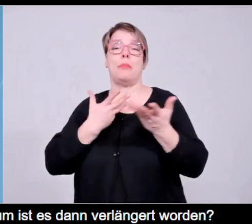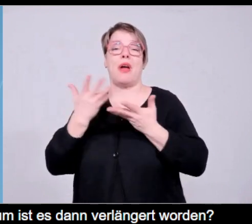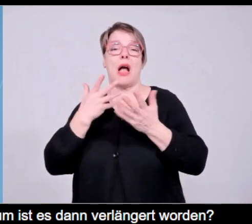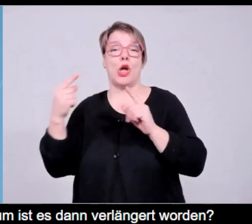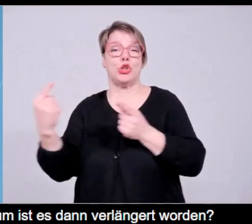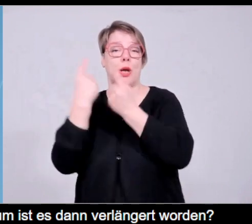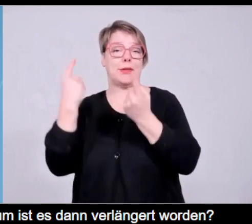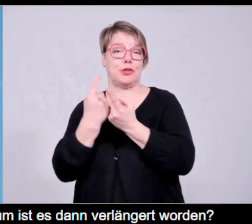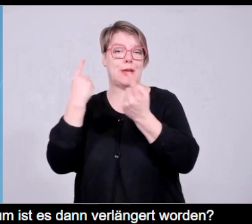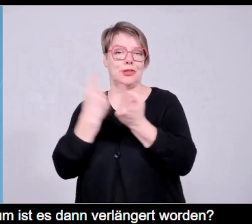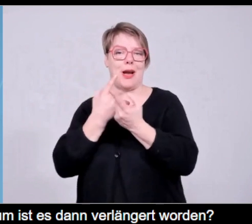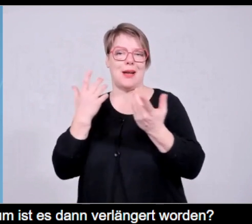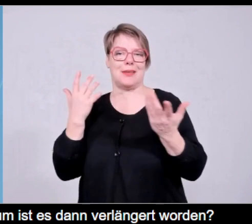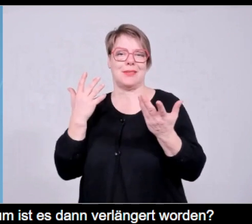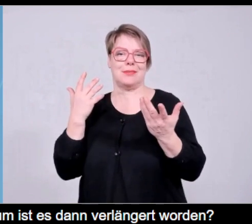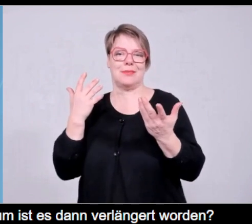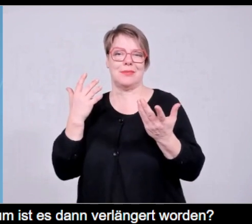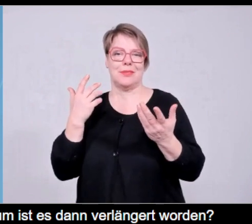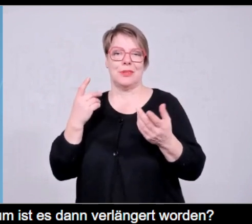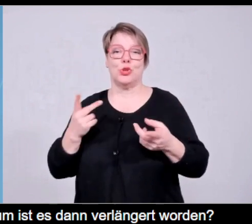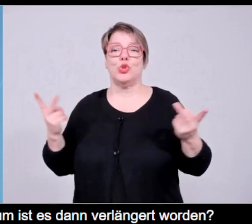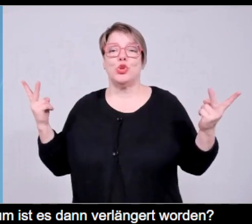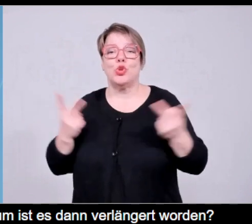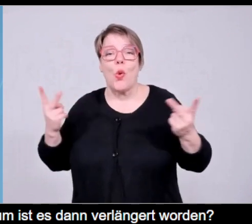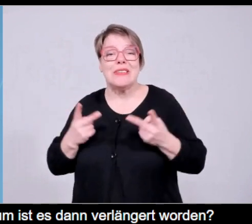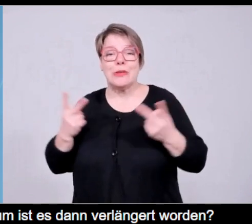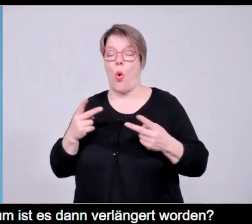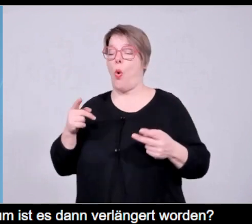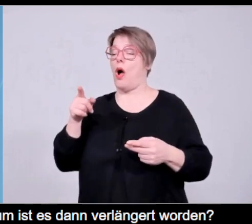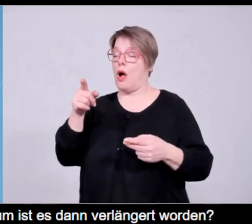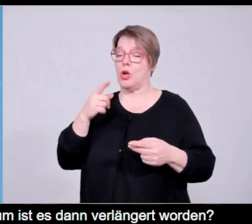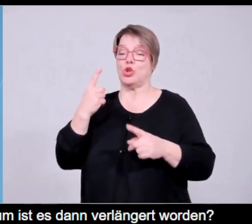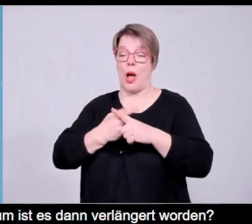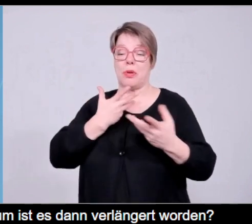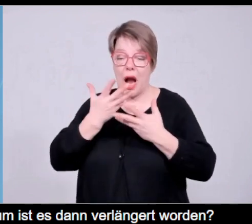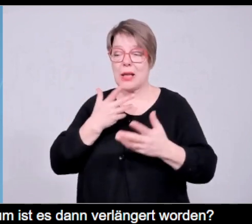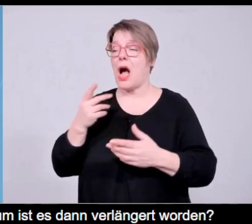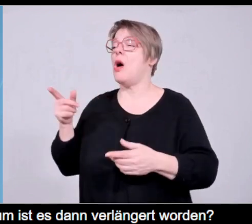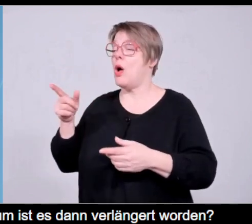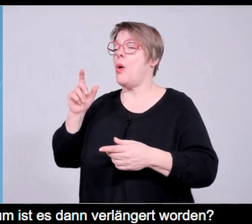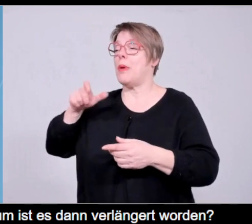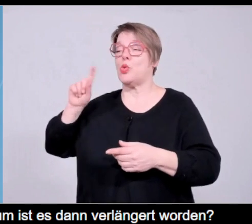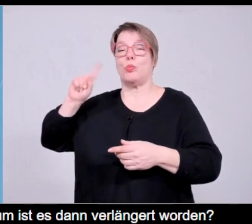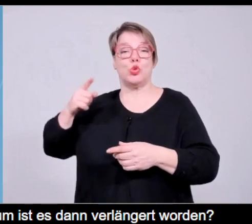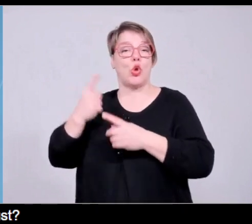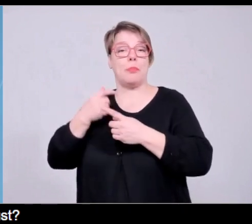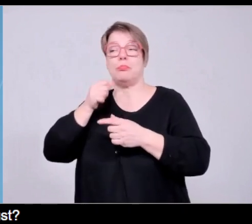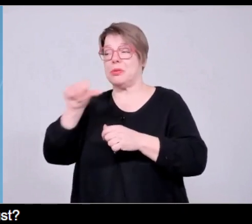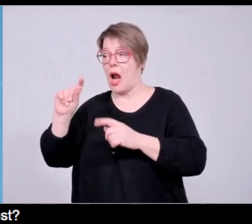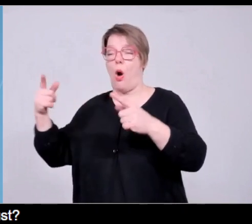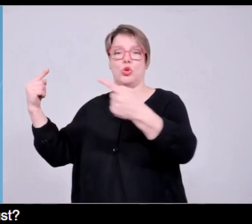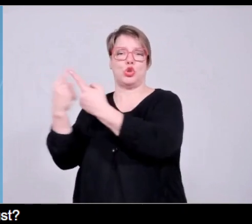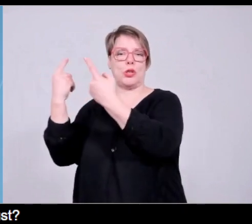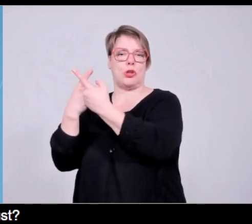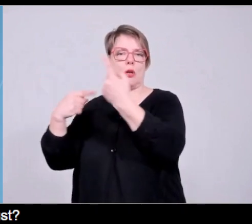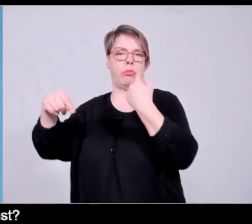sind, da hat man zum Abgabezeiten 70 Prozent, der Privaten, die Beratenden sind über 80 Prozent in der Regel, sodass es nichts völlig Ungewöhnliches